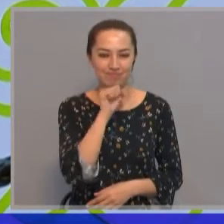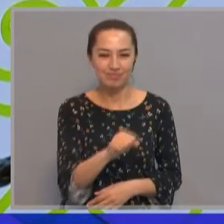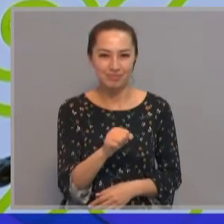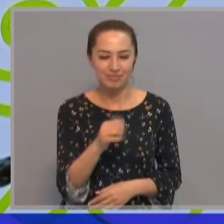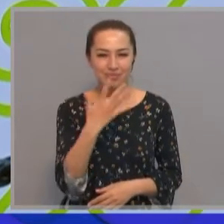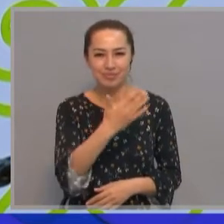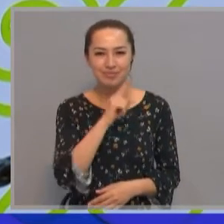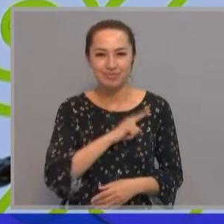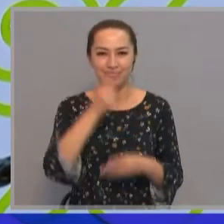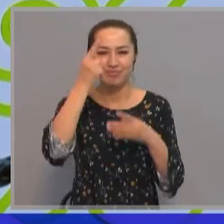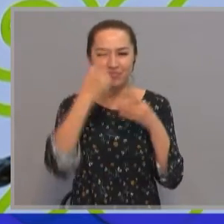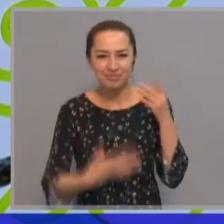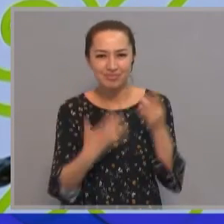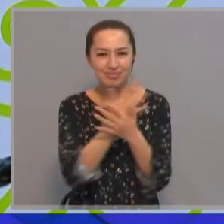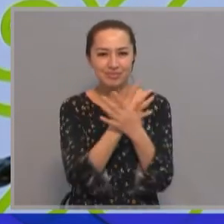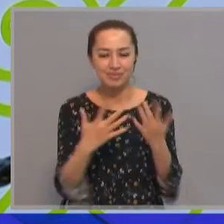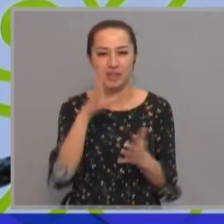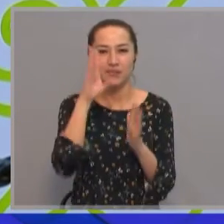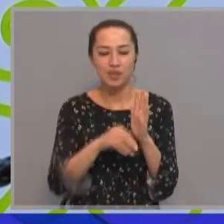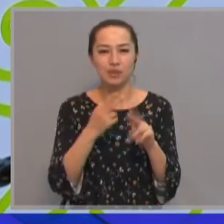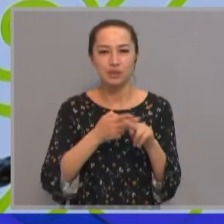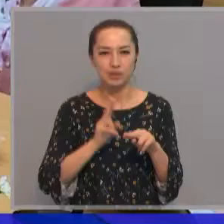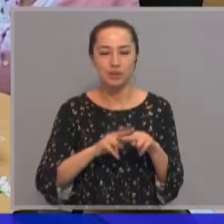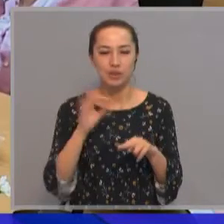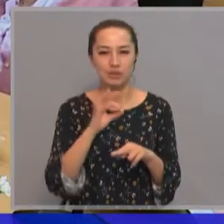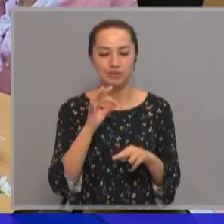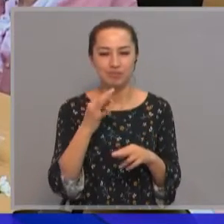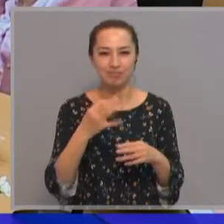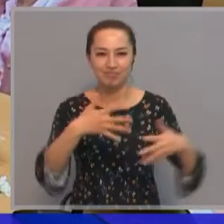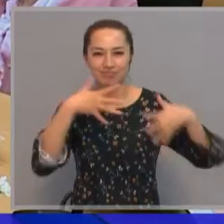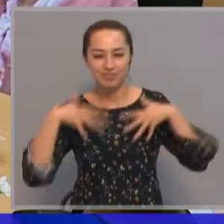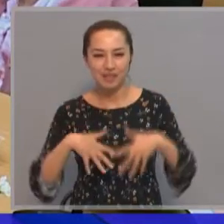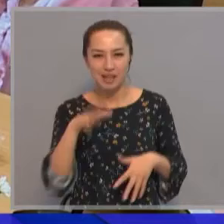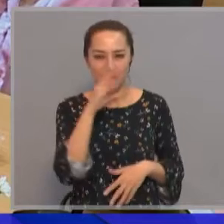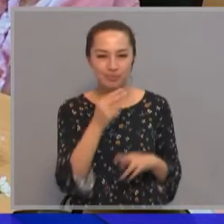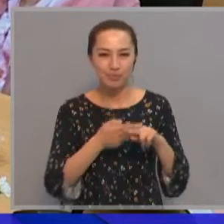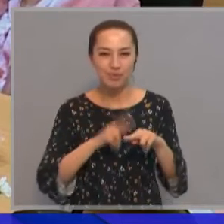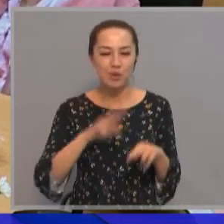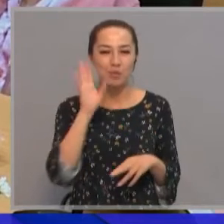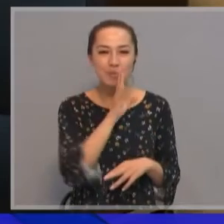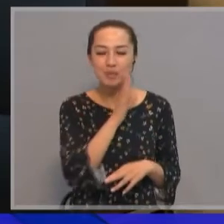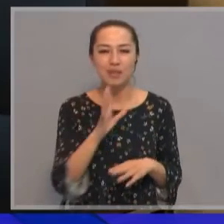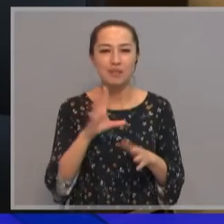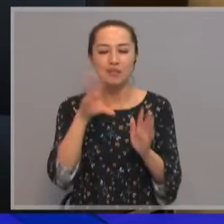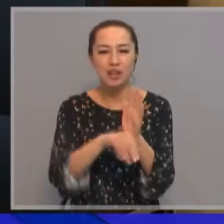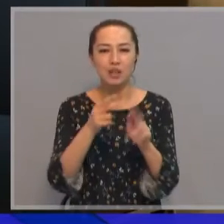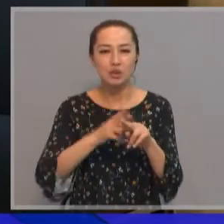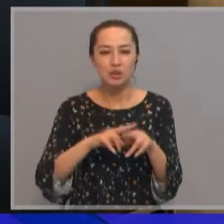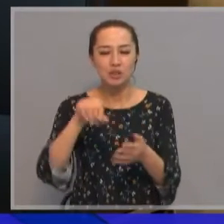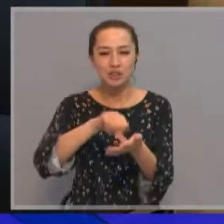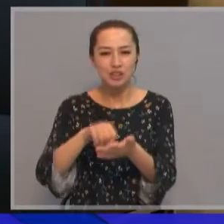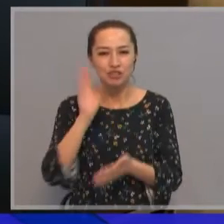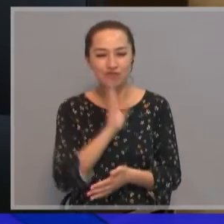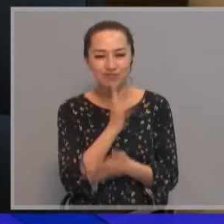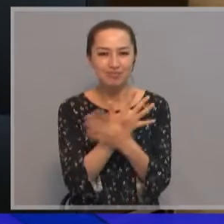қасиеттері бүкіл өмірде сол қалады. Жалпы кездесуге қатысқан ардақты аналар мен арулар Түркістанның қысқа